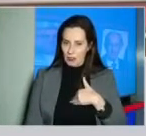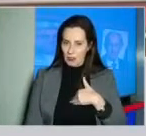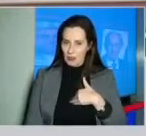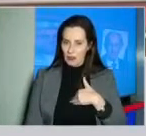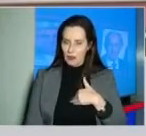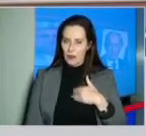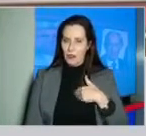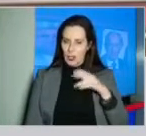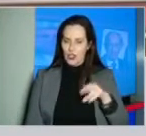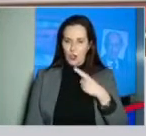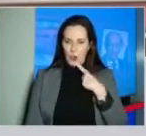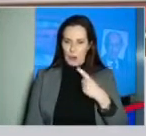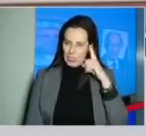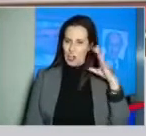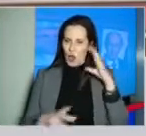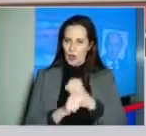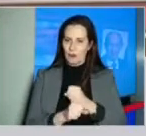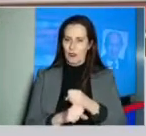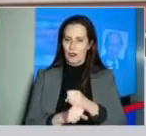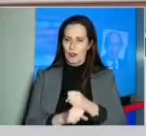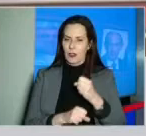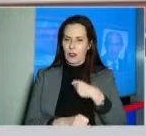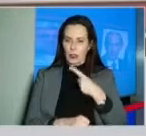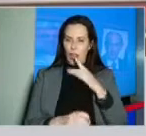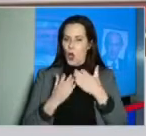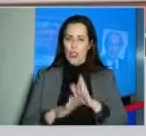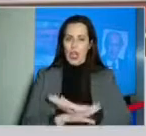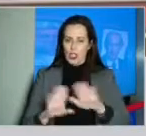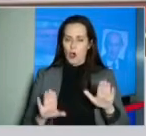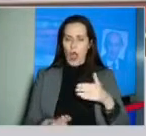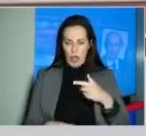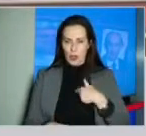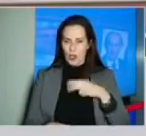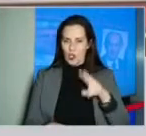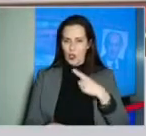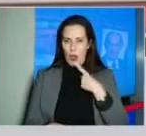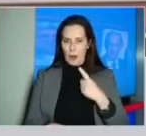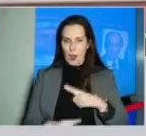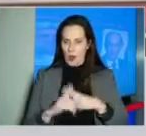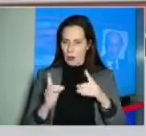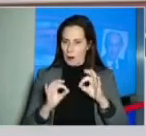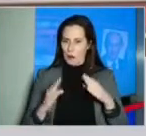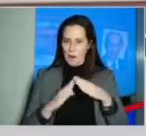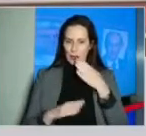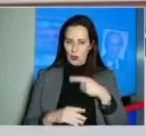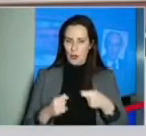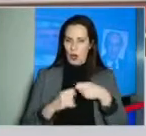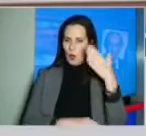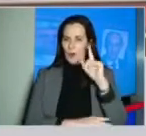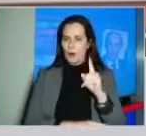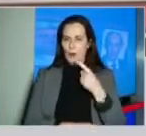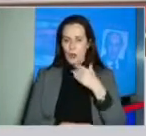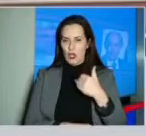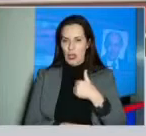פסיכים, אנחנו נתמודד, יש לנו אמירה אידיאולוגית והיא תשמע. ולא היה עוזר לאף אחד, כי אנחנו, יש לנו אמירה אחרת באמת מהבית היהודי ומהאיחוד הלאומי. הם